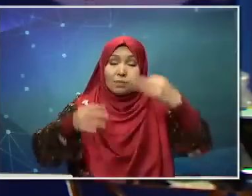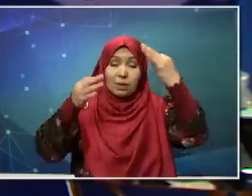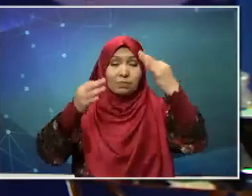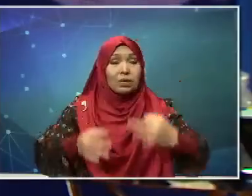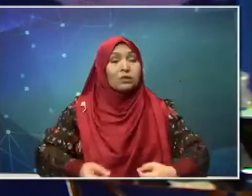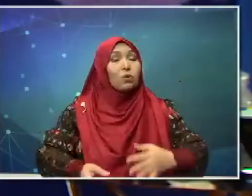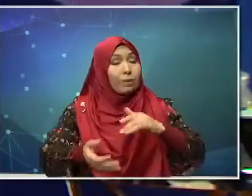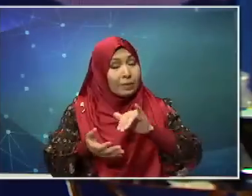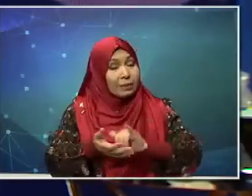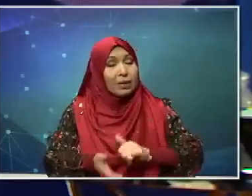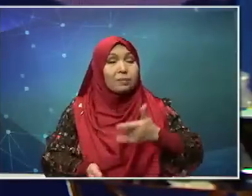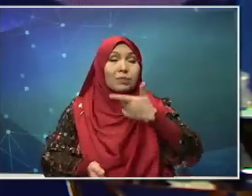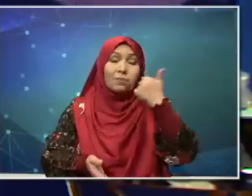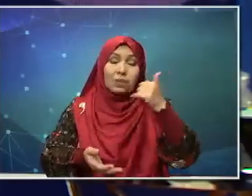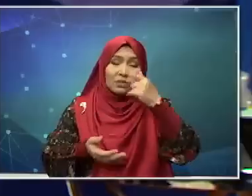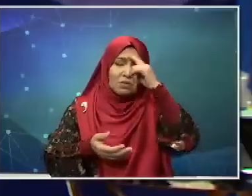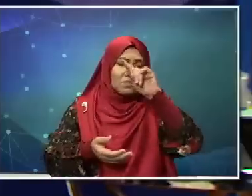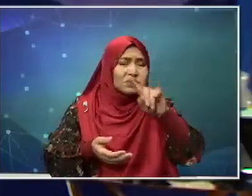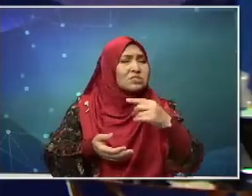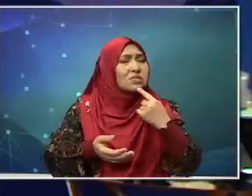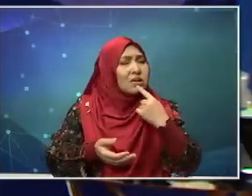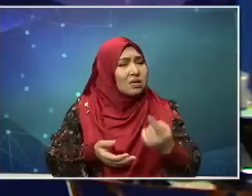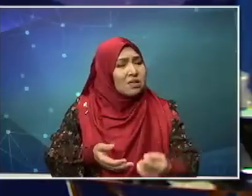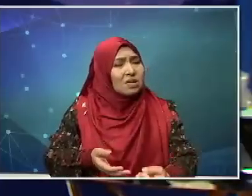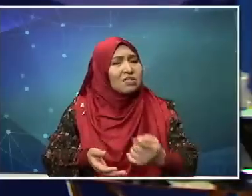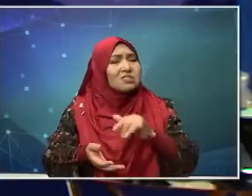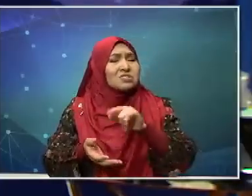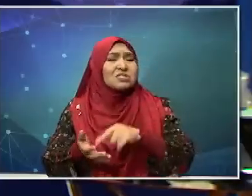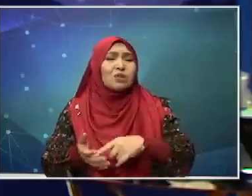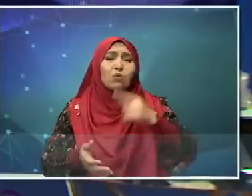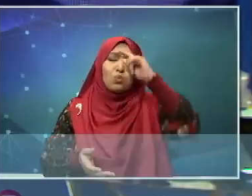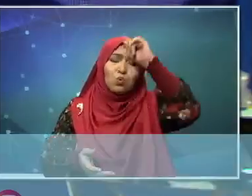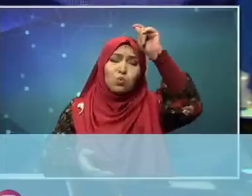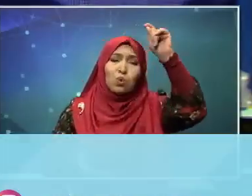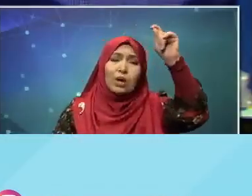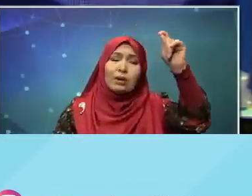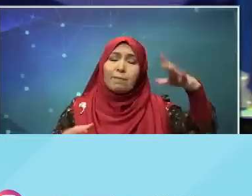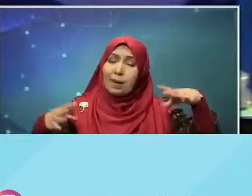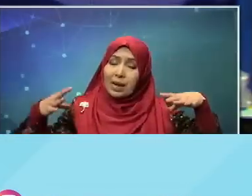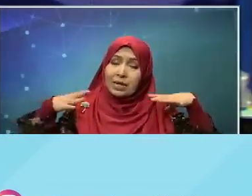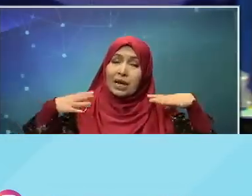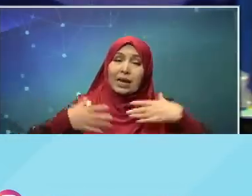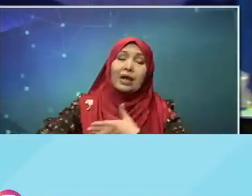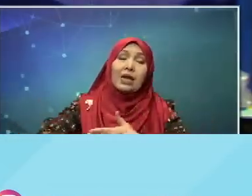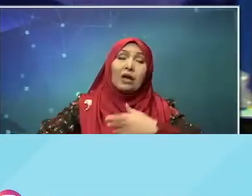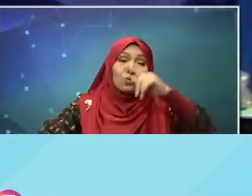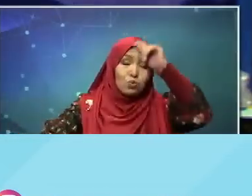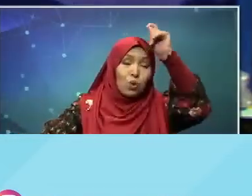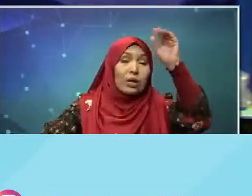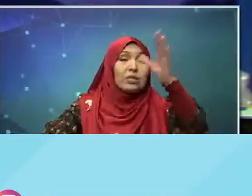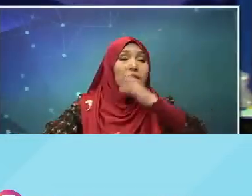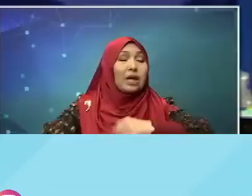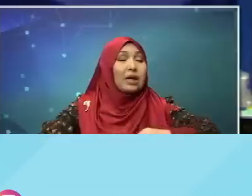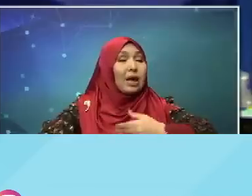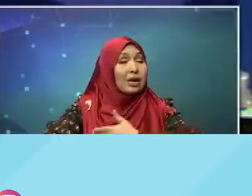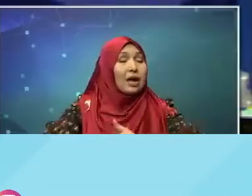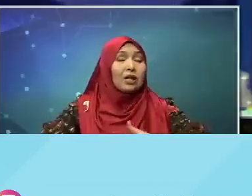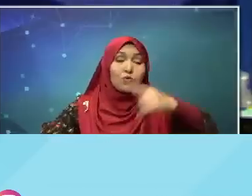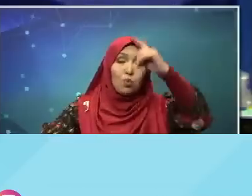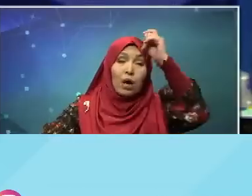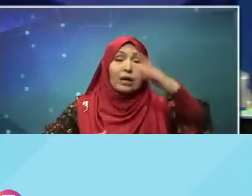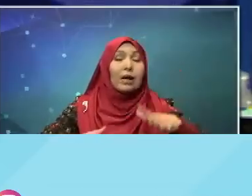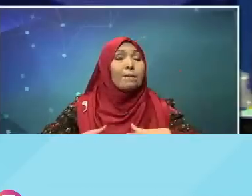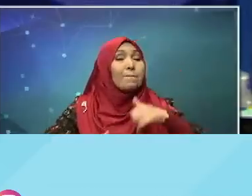bilangin Jadi untuk disini disukai laki punthuk Tuhan malaikat anak tuhan dan anak tuhan perempuan